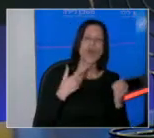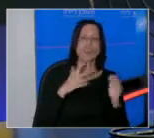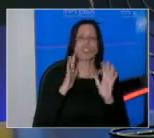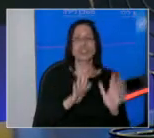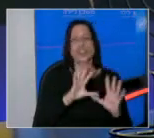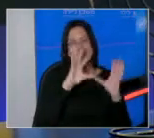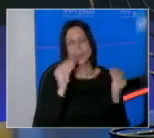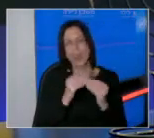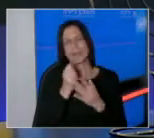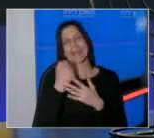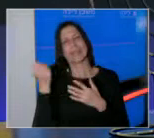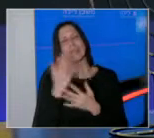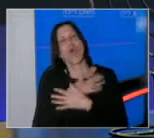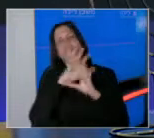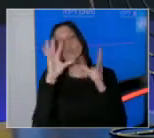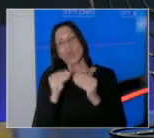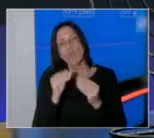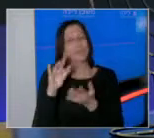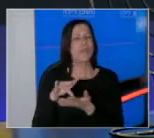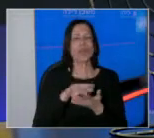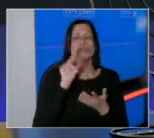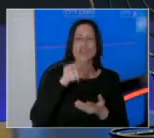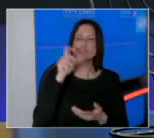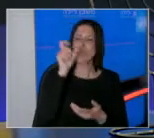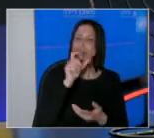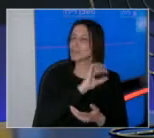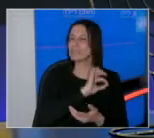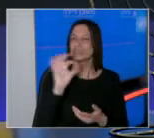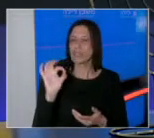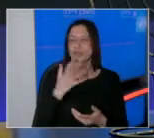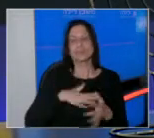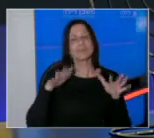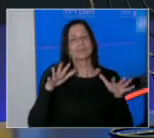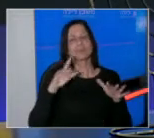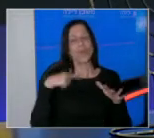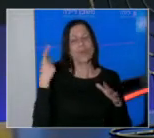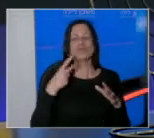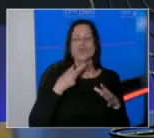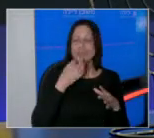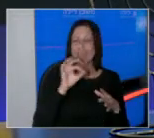כולם, אנחנו חושבים שבכל מקום יש אנשים מצוינים, ואנחנו רוצים לאחל לכולם שיהיו עוד יותר